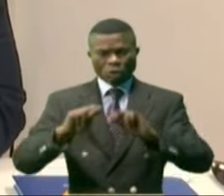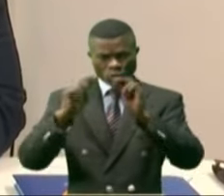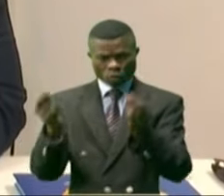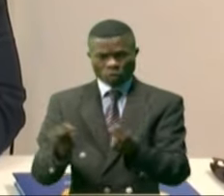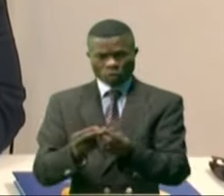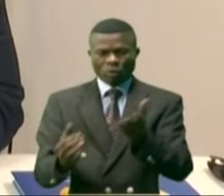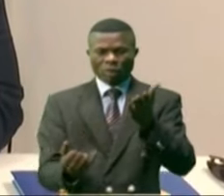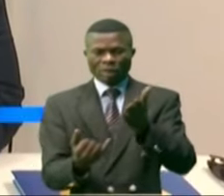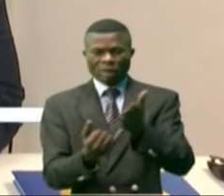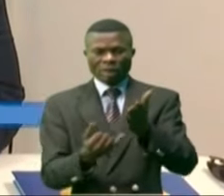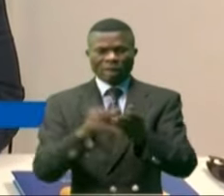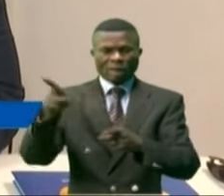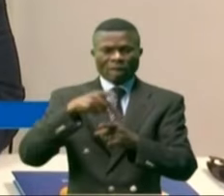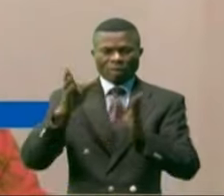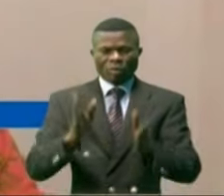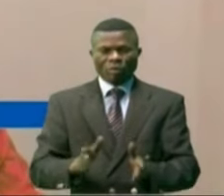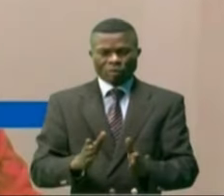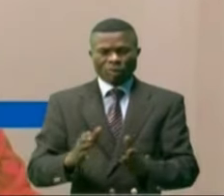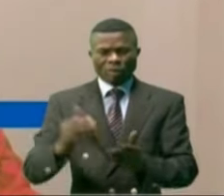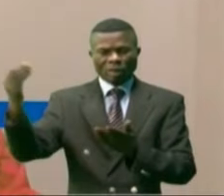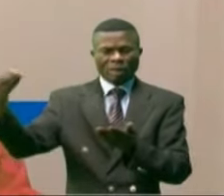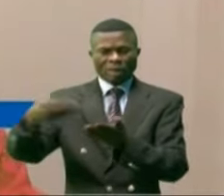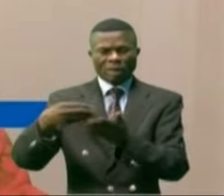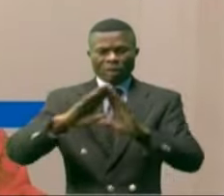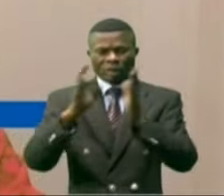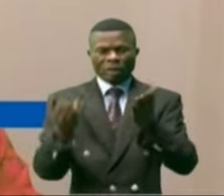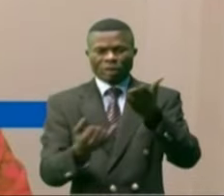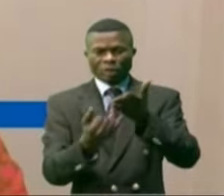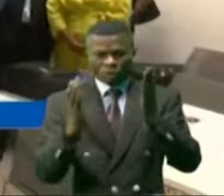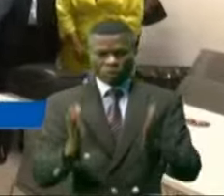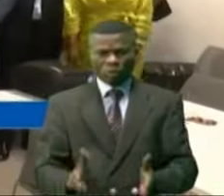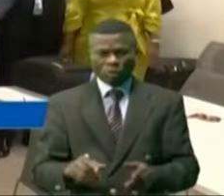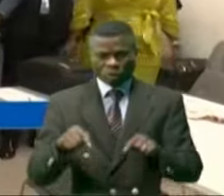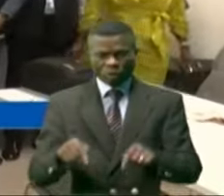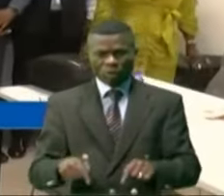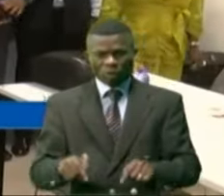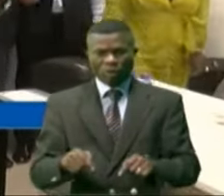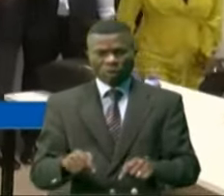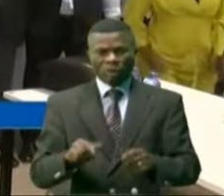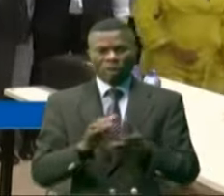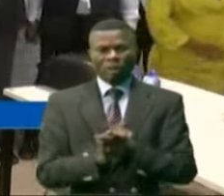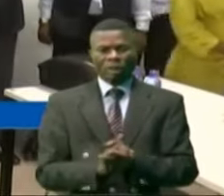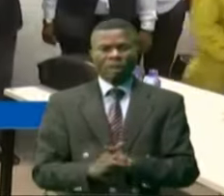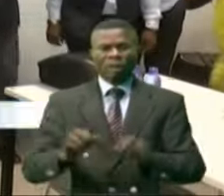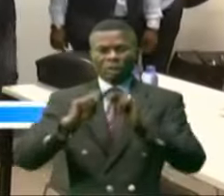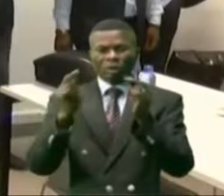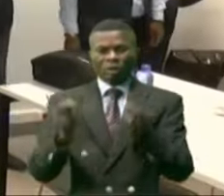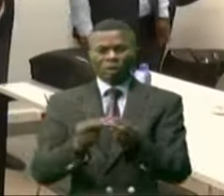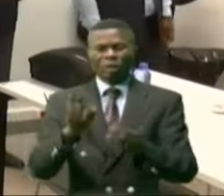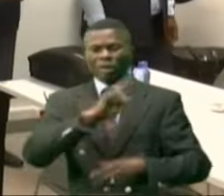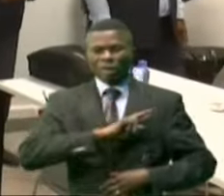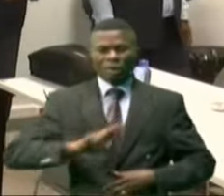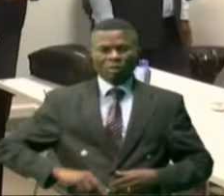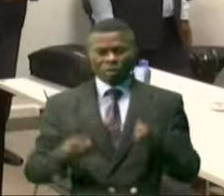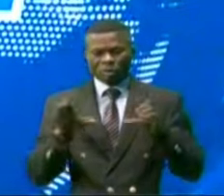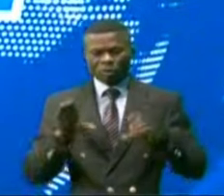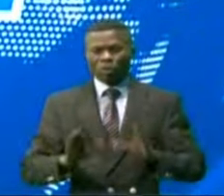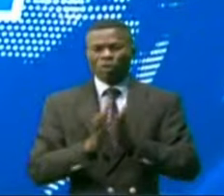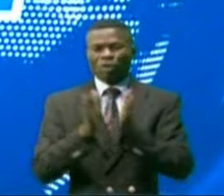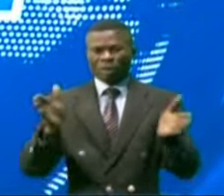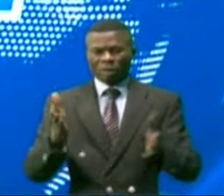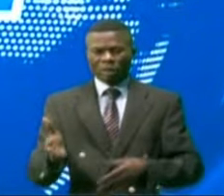et technologique qui regroupe tous les ingénieurs issus des écoles polytechniques de la RDC.